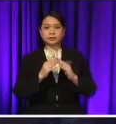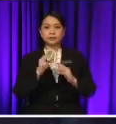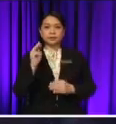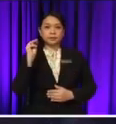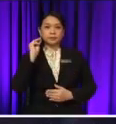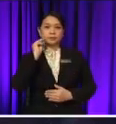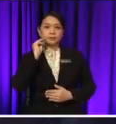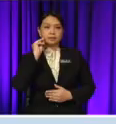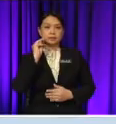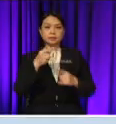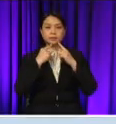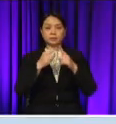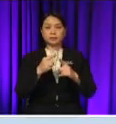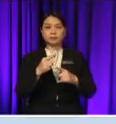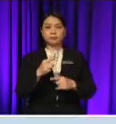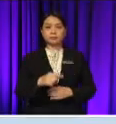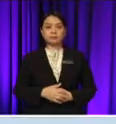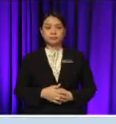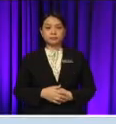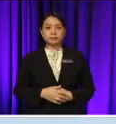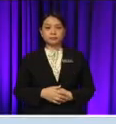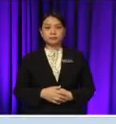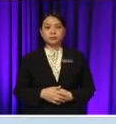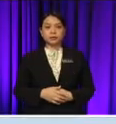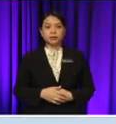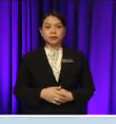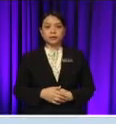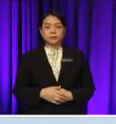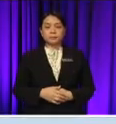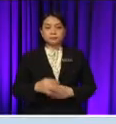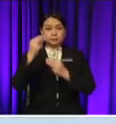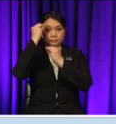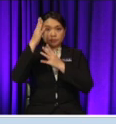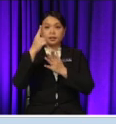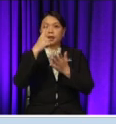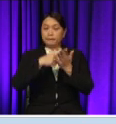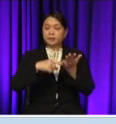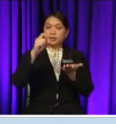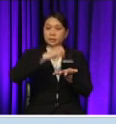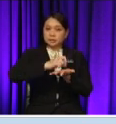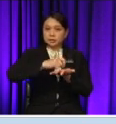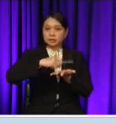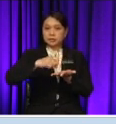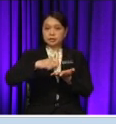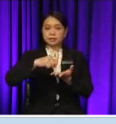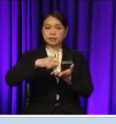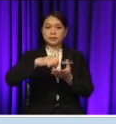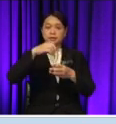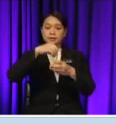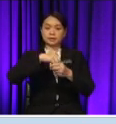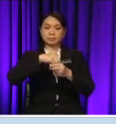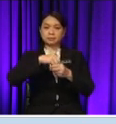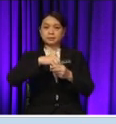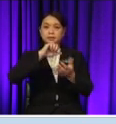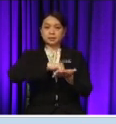Oke butiran manakah yang akan dicatatkan di bagian equity pemilik di penyate kudukan keuangan